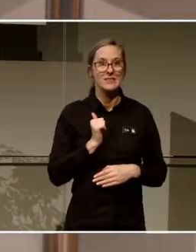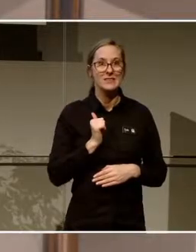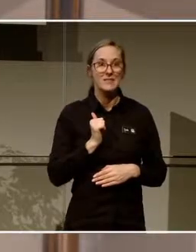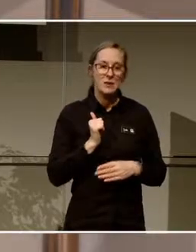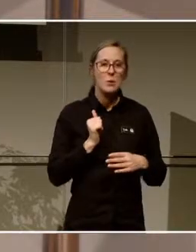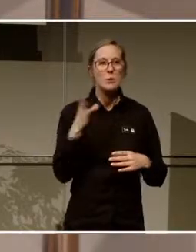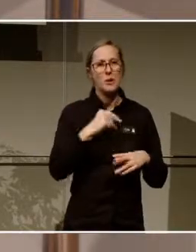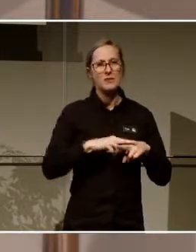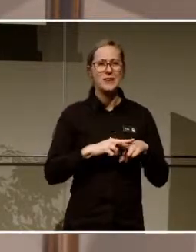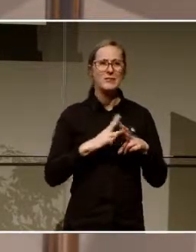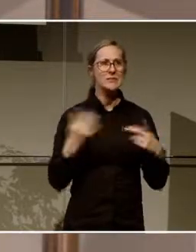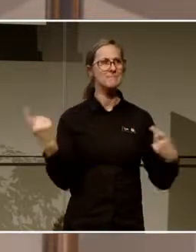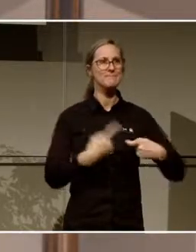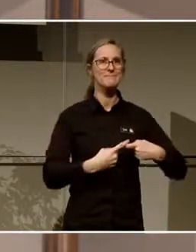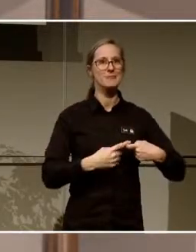ett sammanhang.